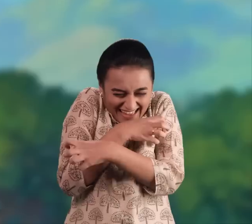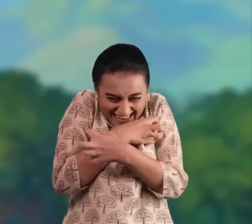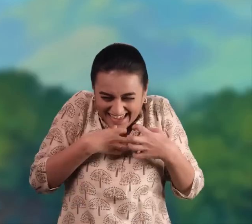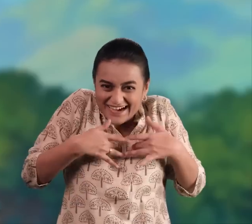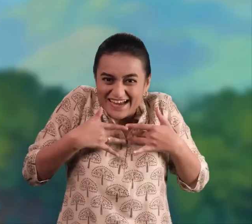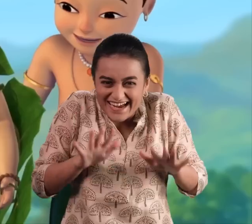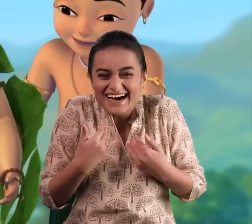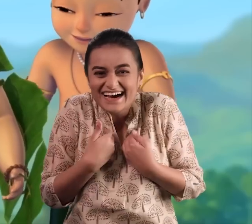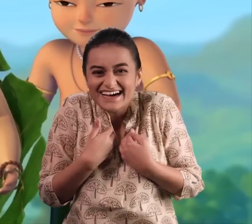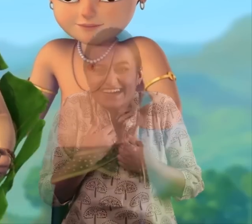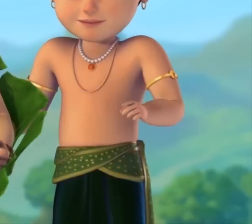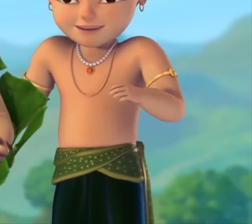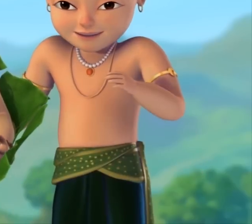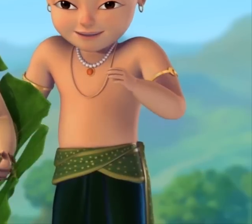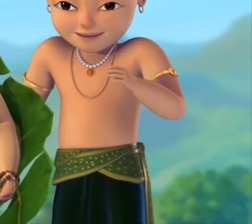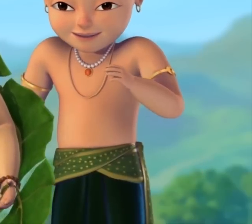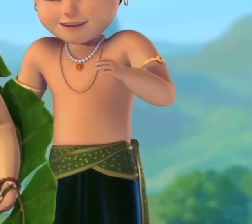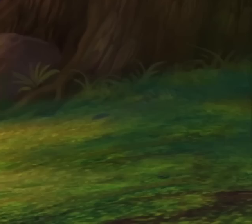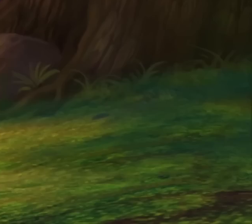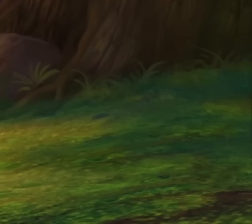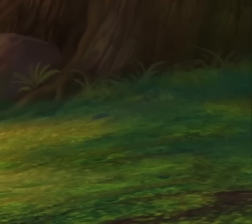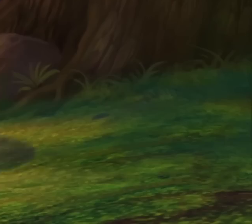मुझे गुदगुदी हो रही है।